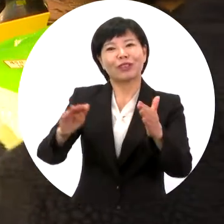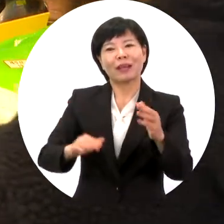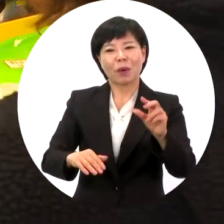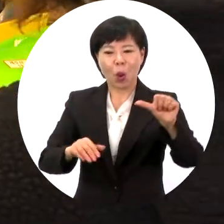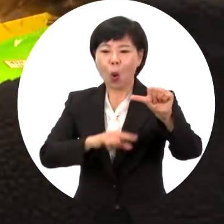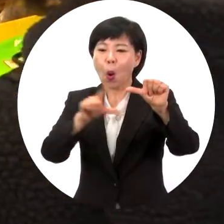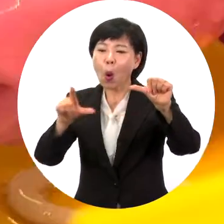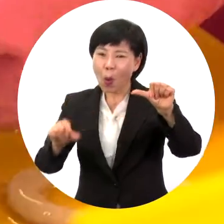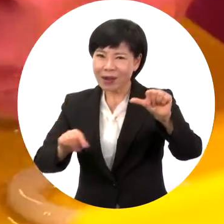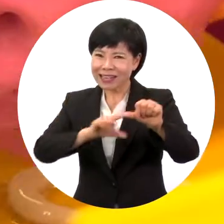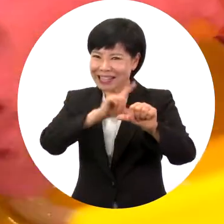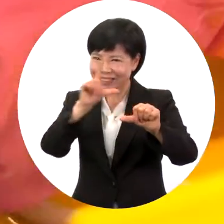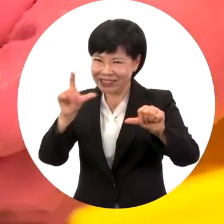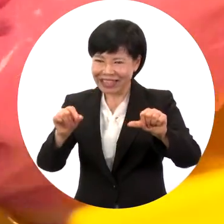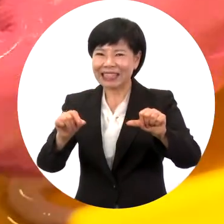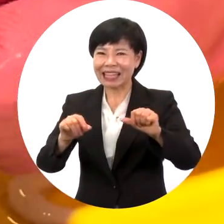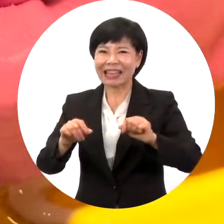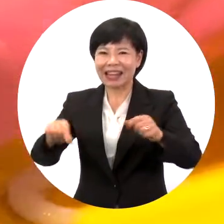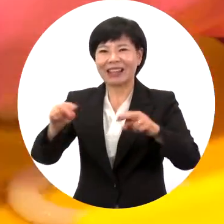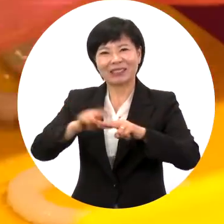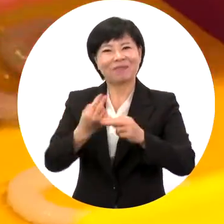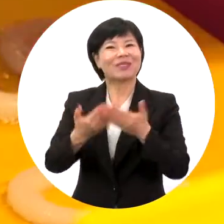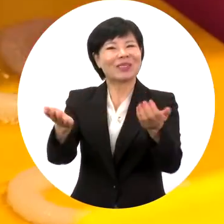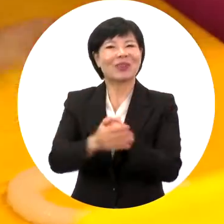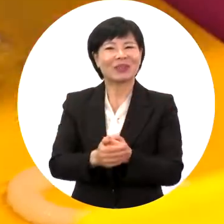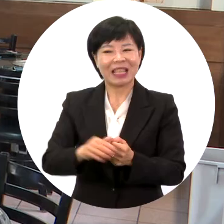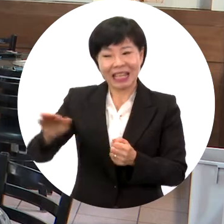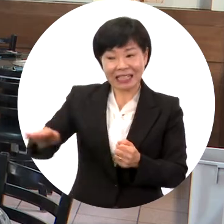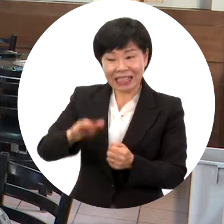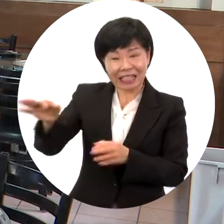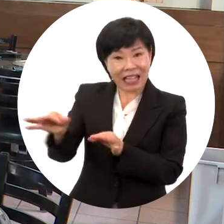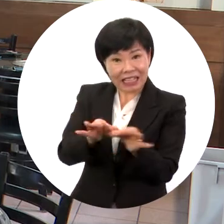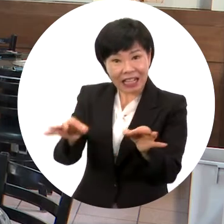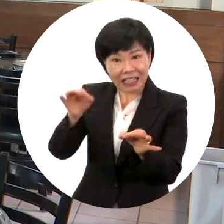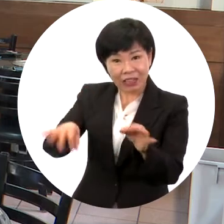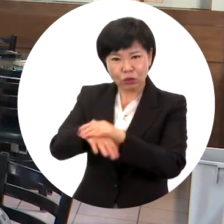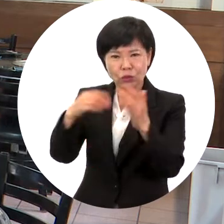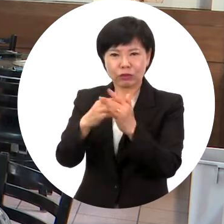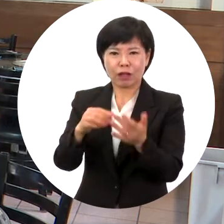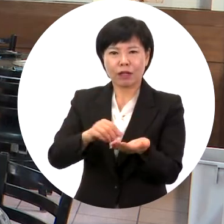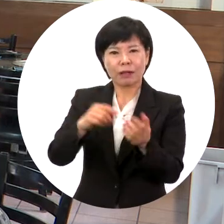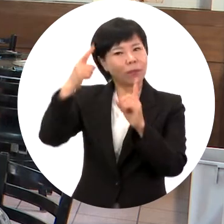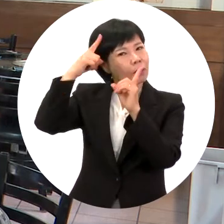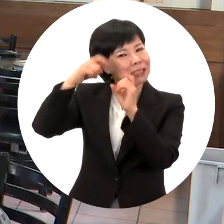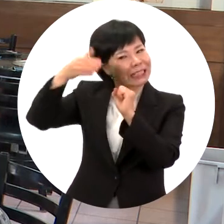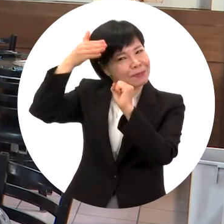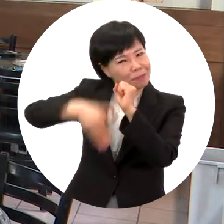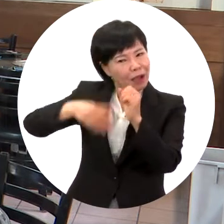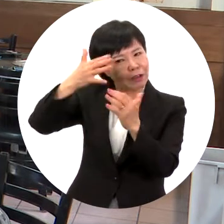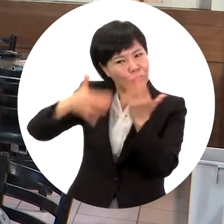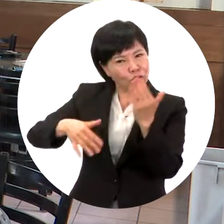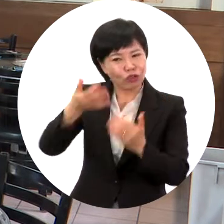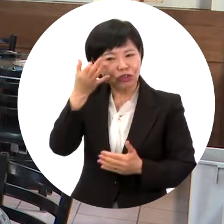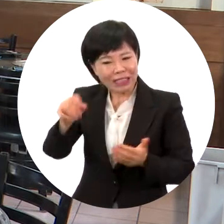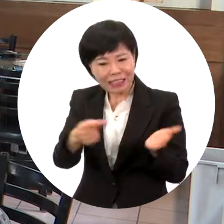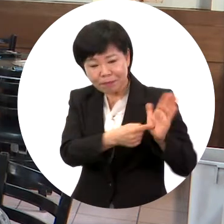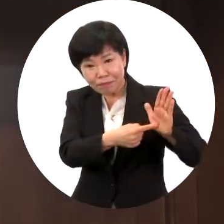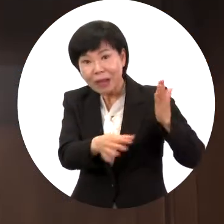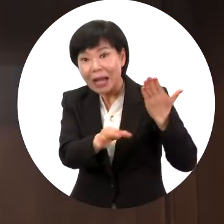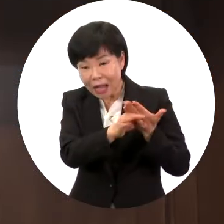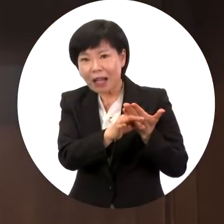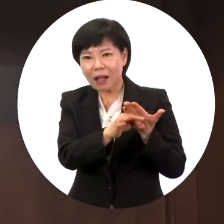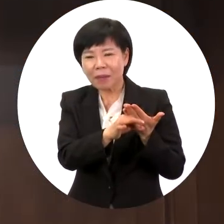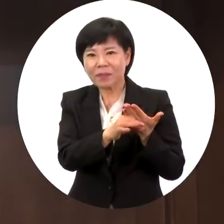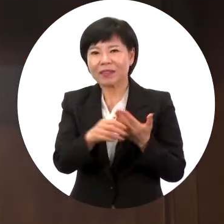달 프로모션을 진행하는데요. 착한 가격 업소 이용 후 블로그와 인스타그램의 사진, 영수증 등을 인증하는